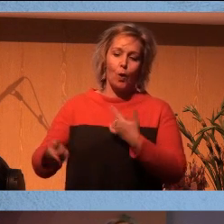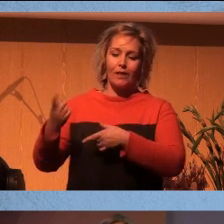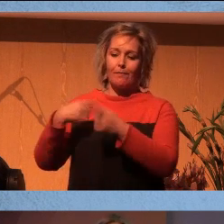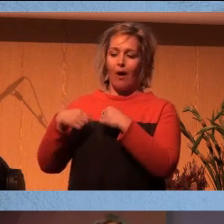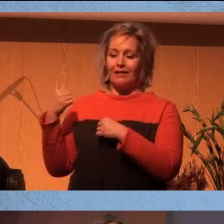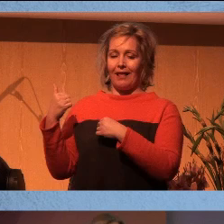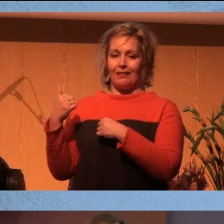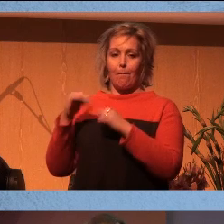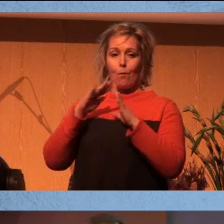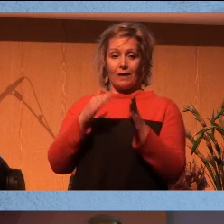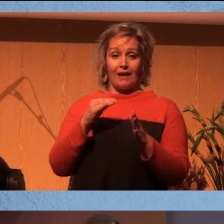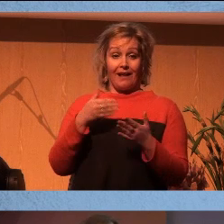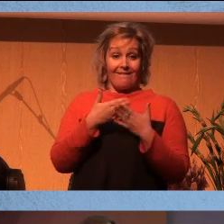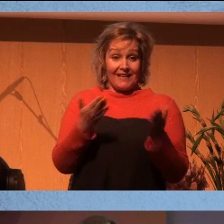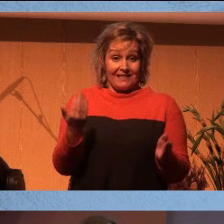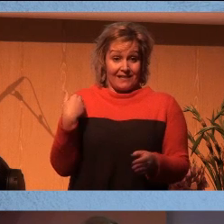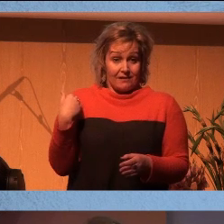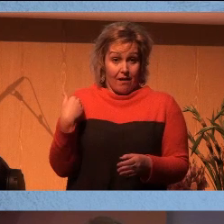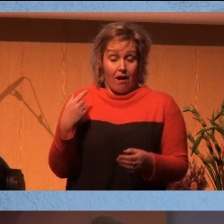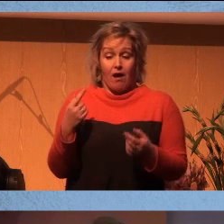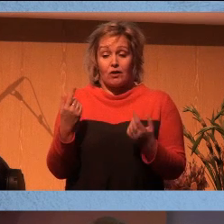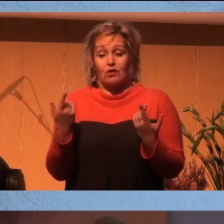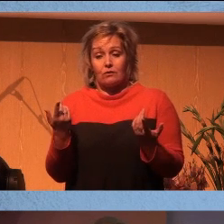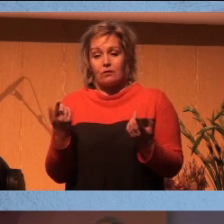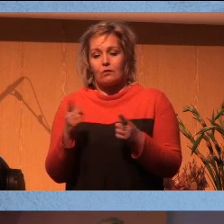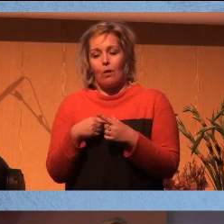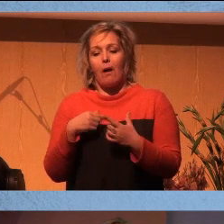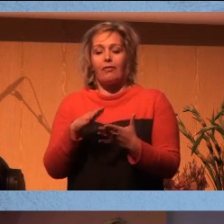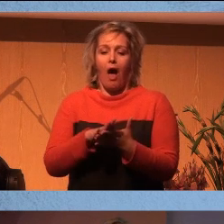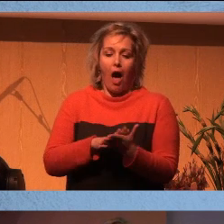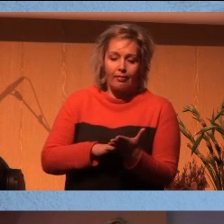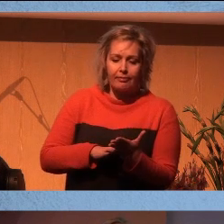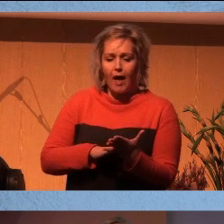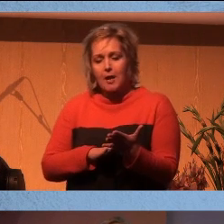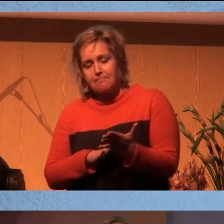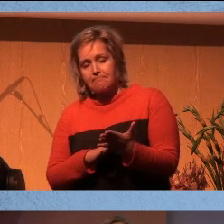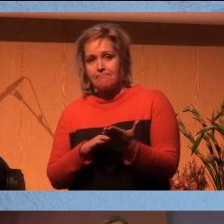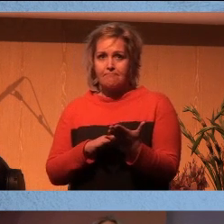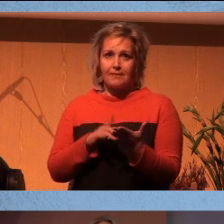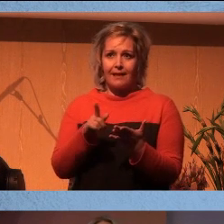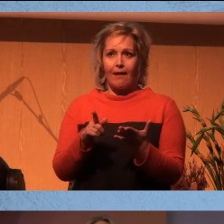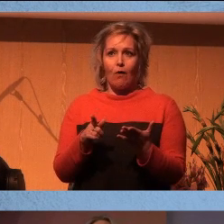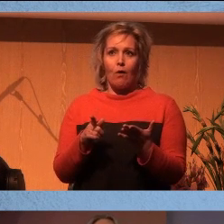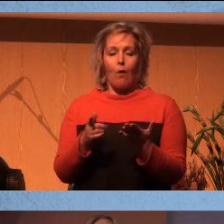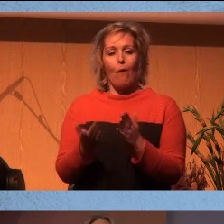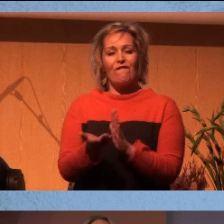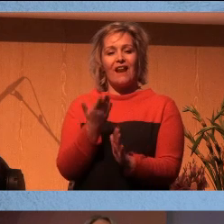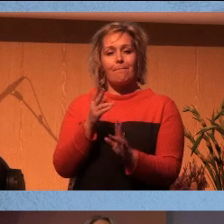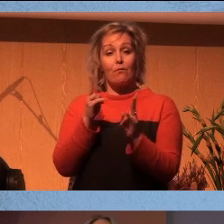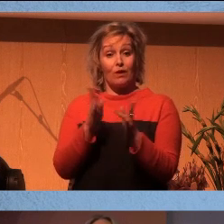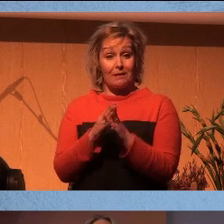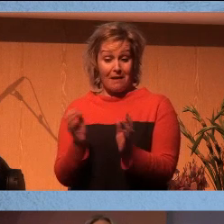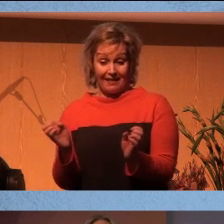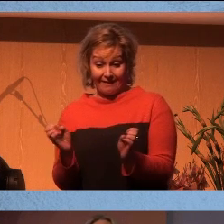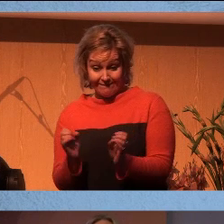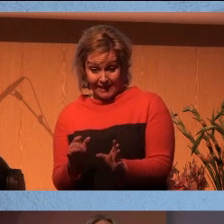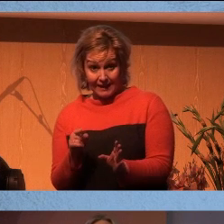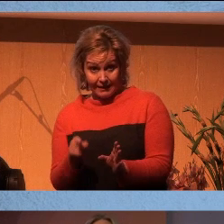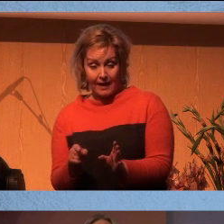den modellen jeg tidligere viste, så antar man at ved å fremme brukermedvirkning,